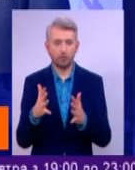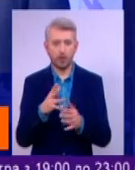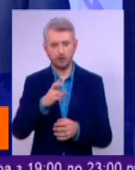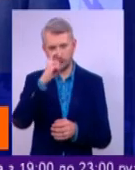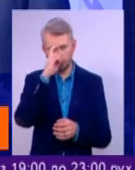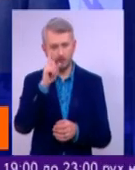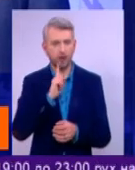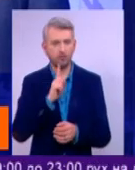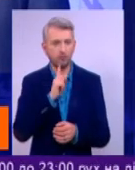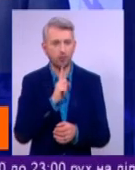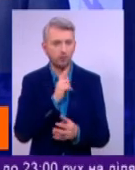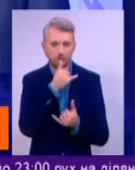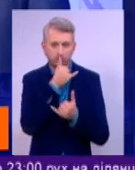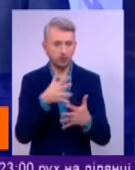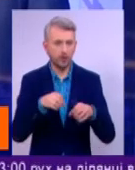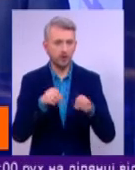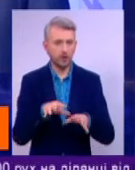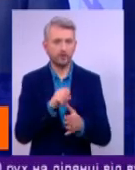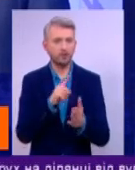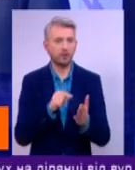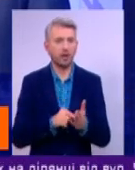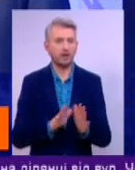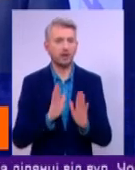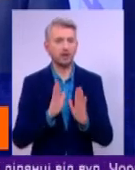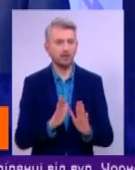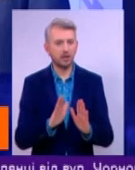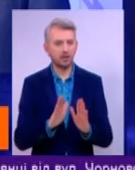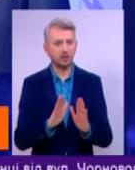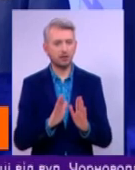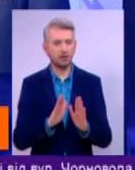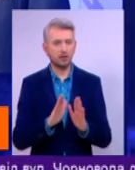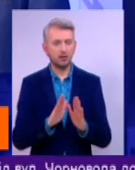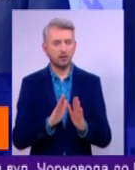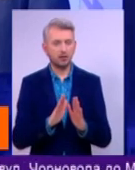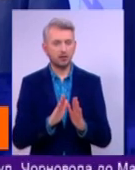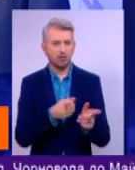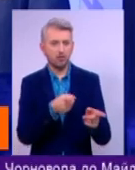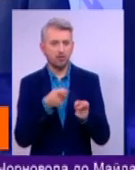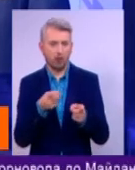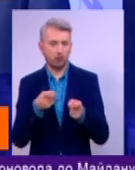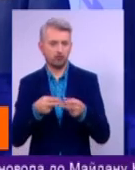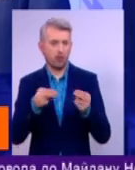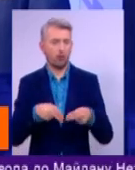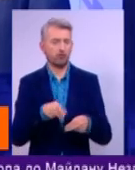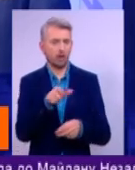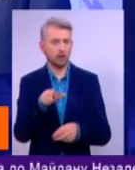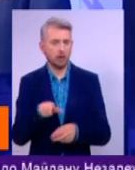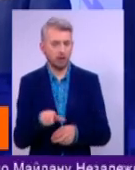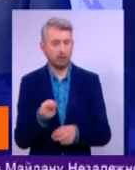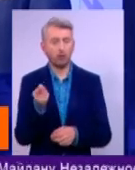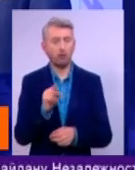держава поки не спроможна вирішувати питання тільки за рахунок залучення саме контрактників.